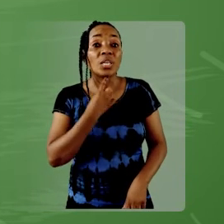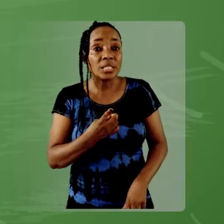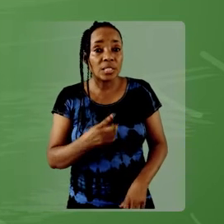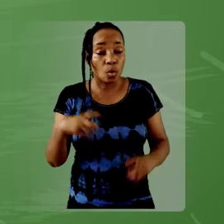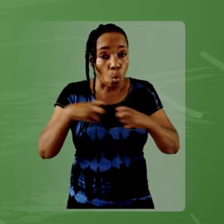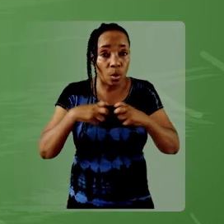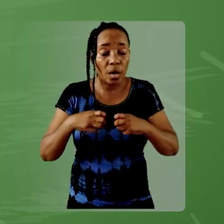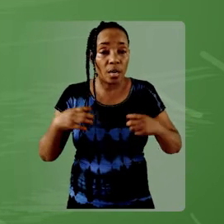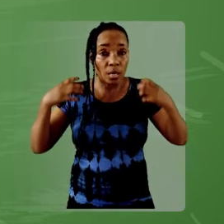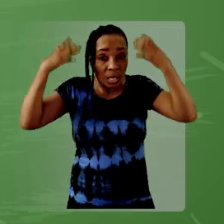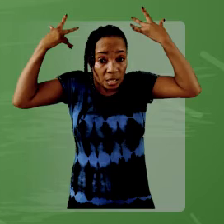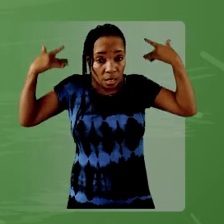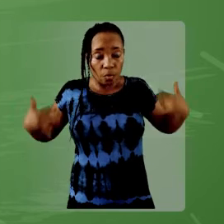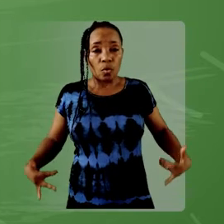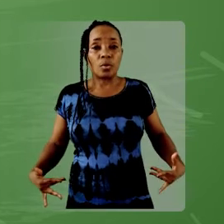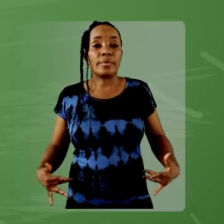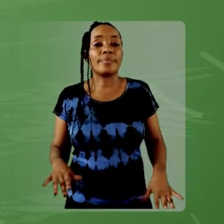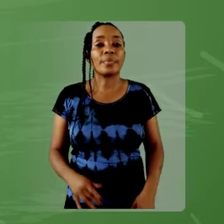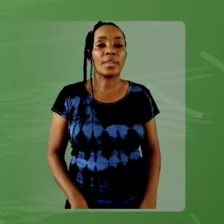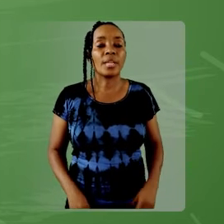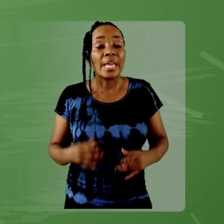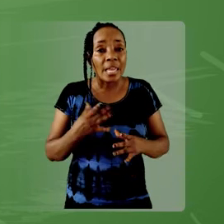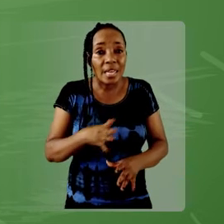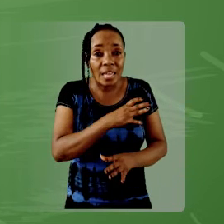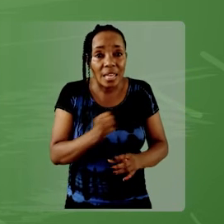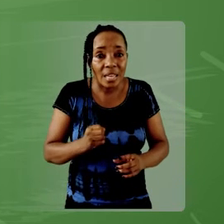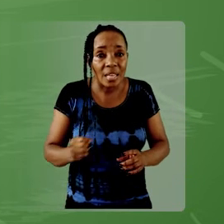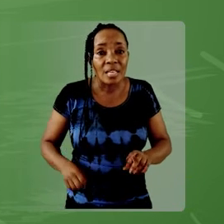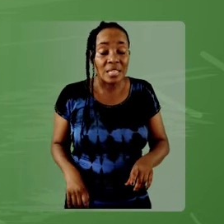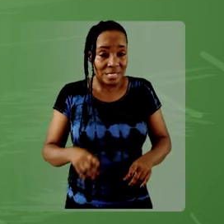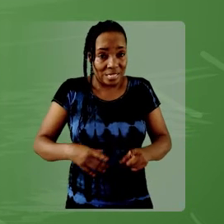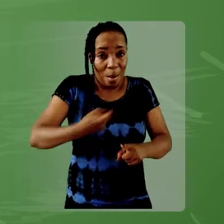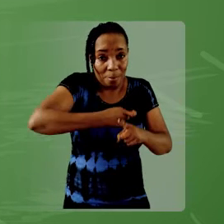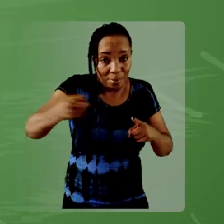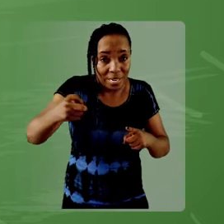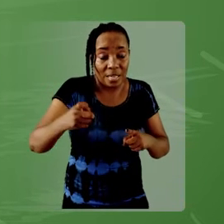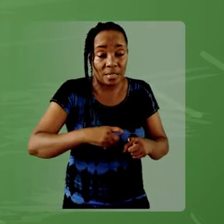corps, provoquant des lésions sans pour autant entraîner la mort.